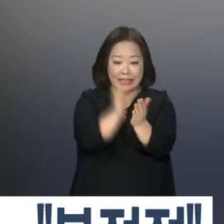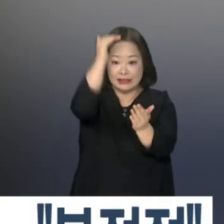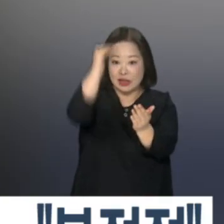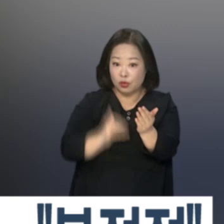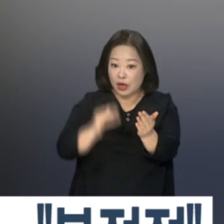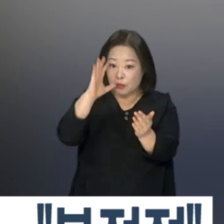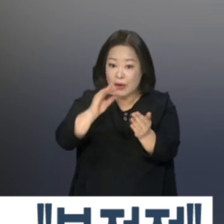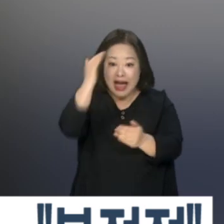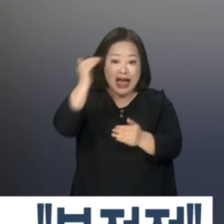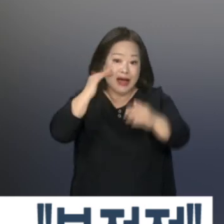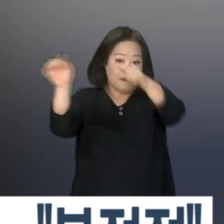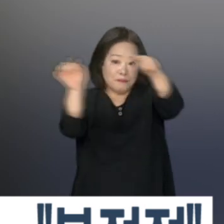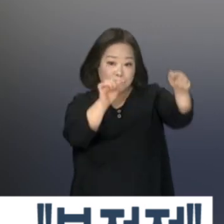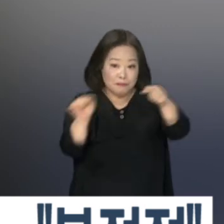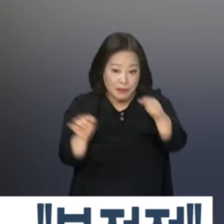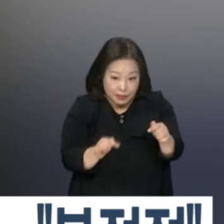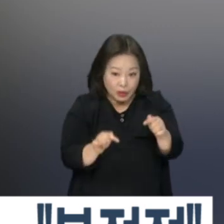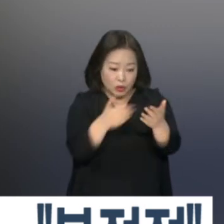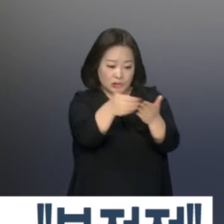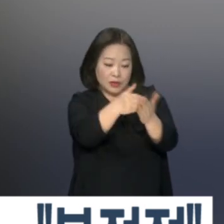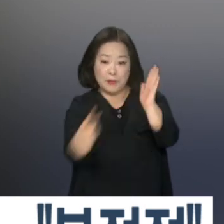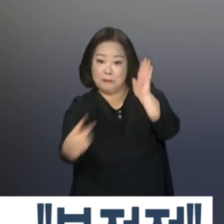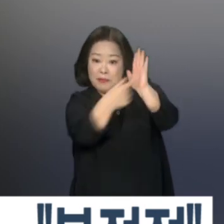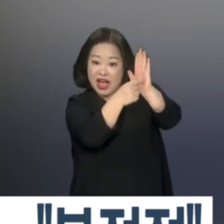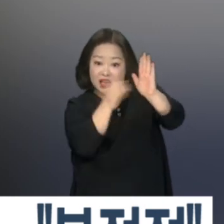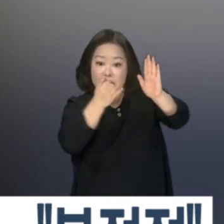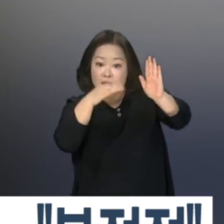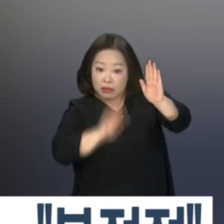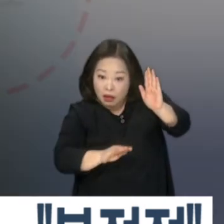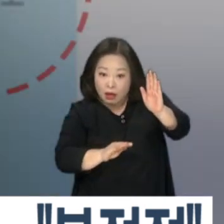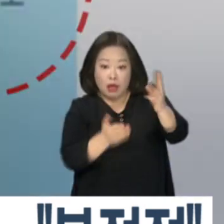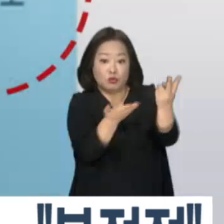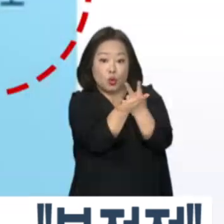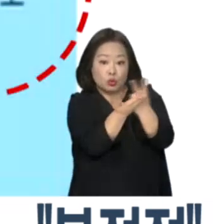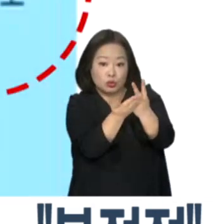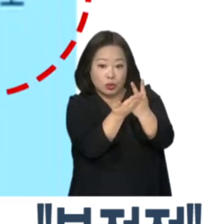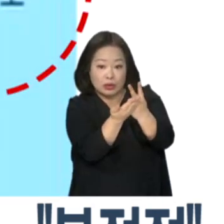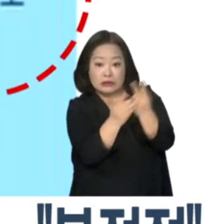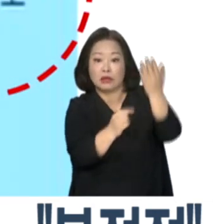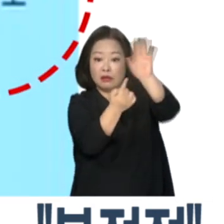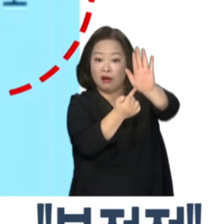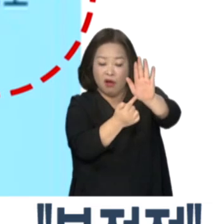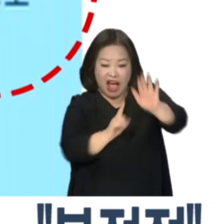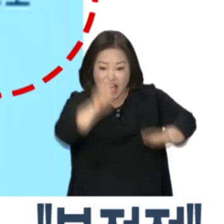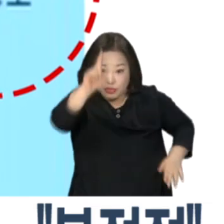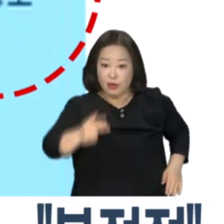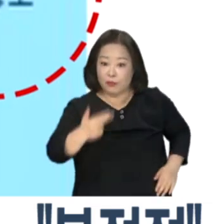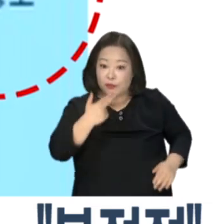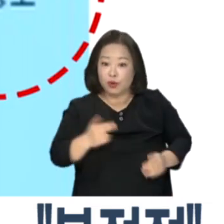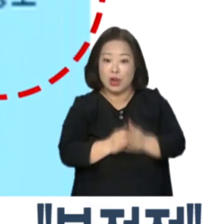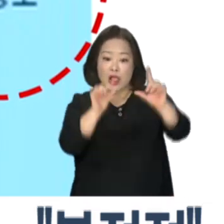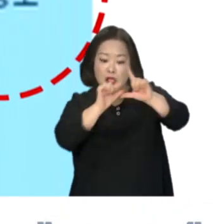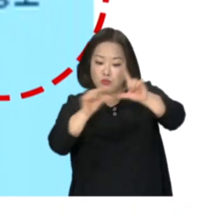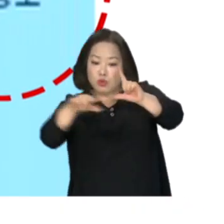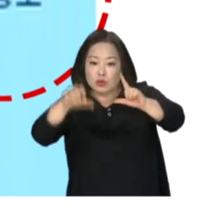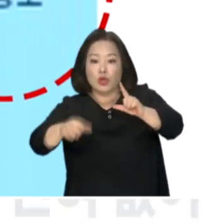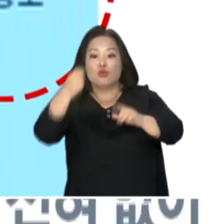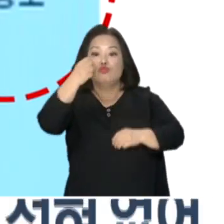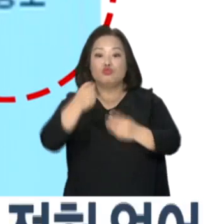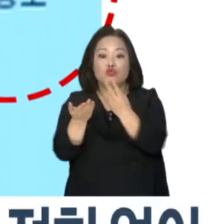한반도 지도가여 차례 실렸는데 그중 독도를 표시한 지도는 하나도 없었습니다 일부 지도에서는 울릉도